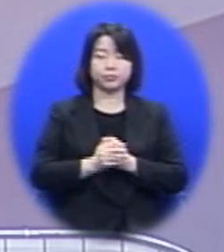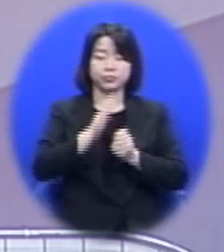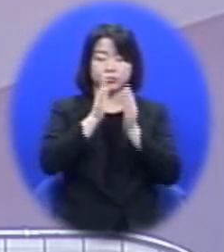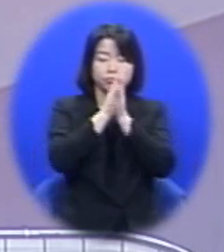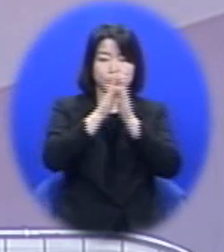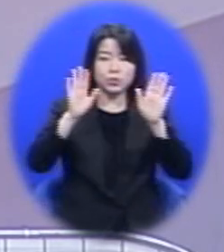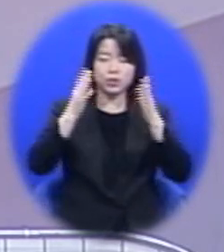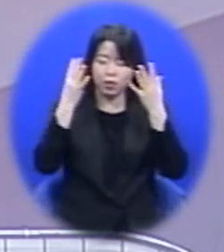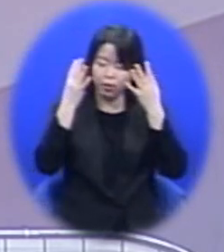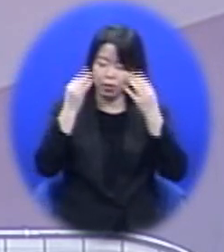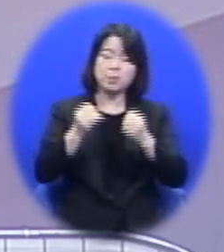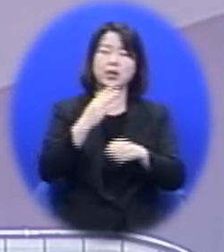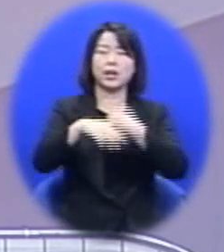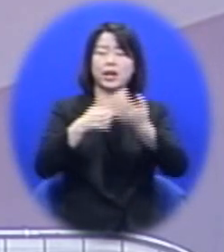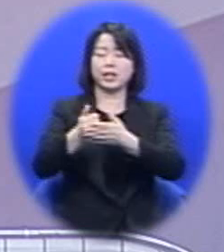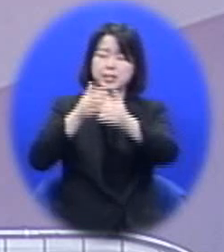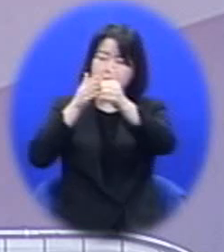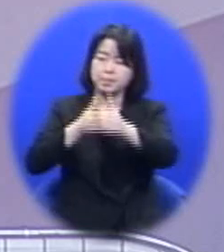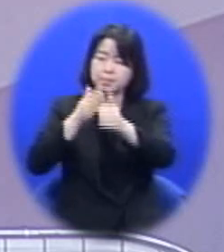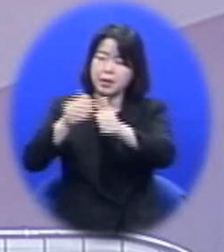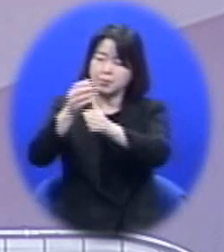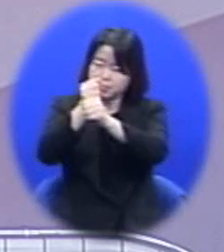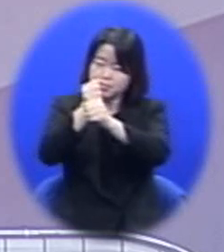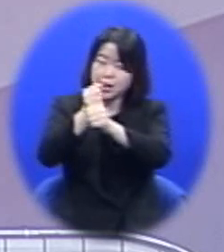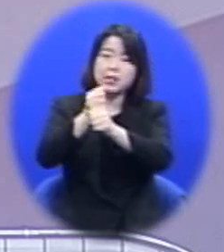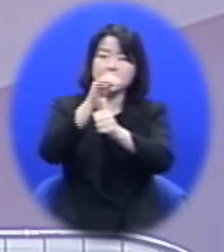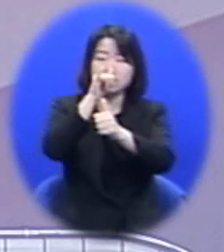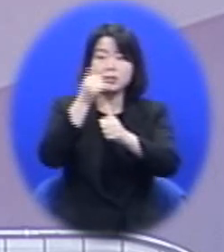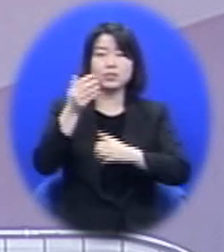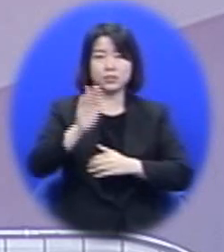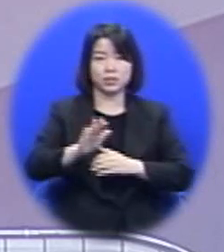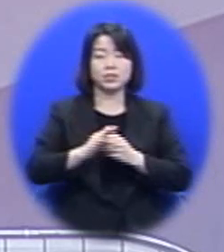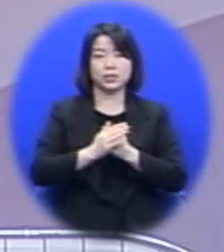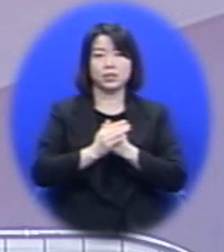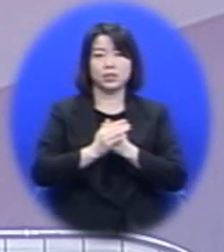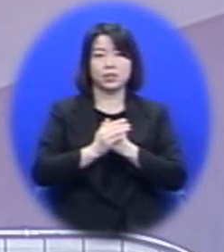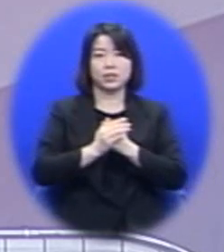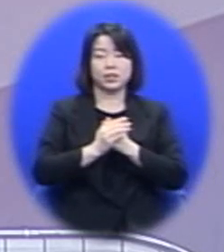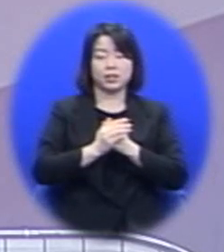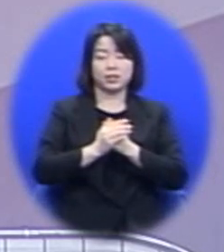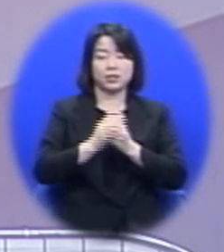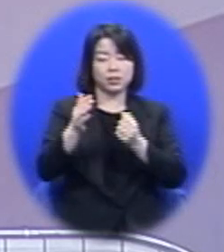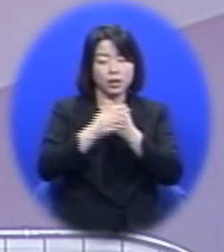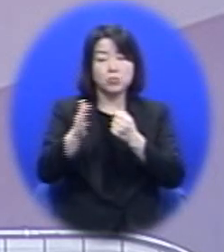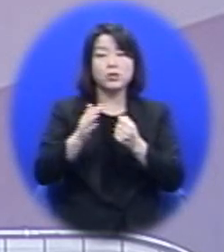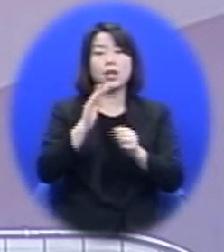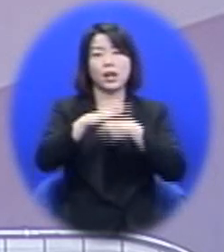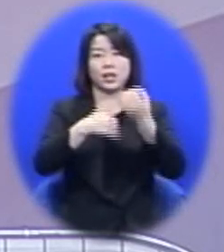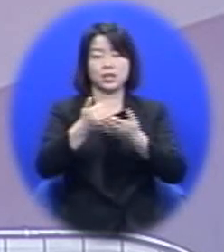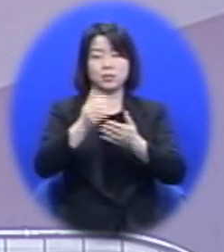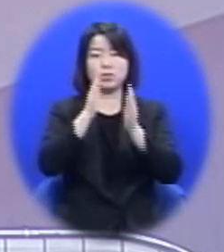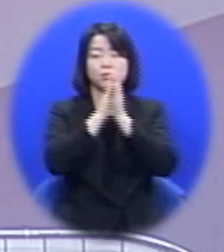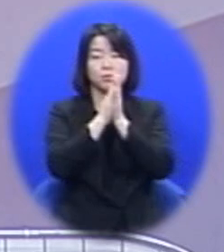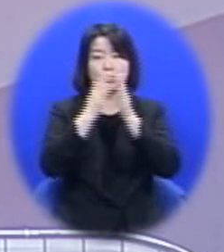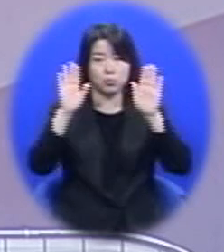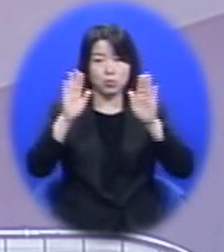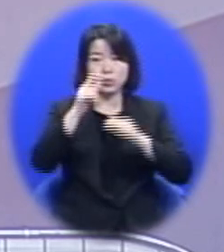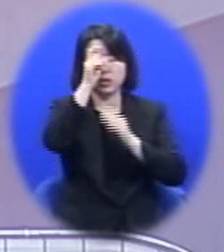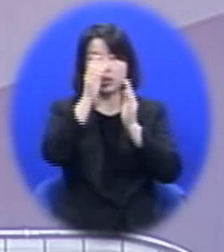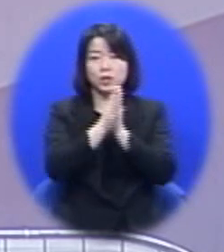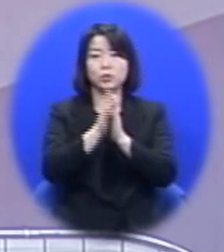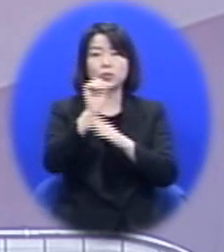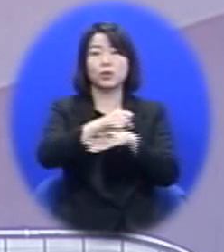모세가 얼마나 하나님께 매달렸는지 하나님이 결국은 모세의 기도를 들어줍니다. 출애굽기